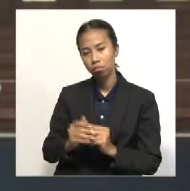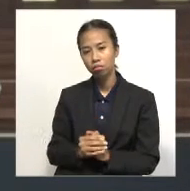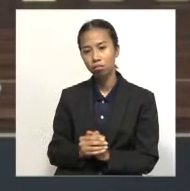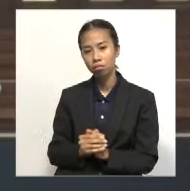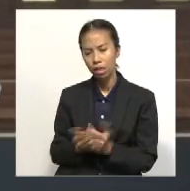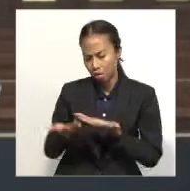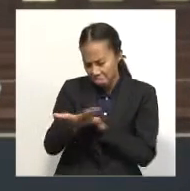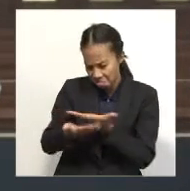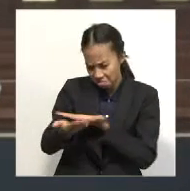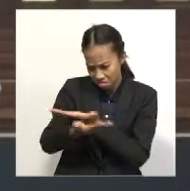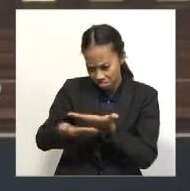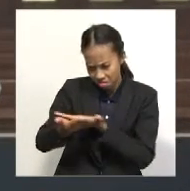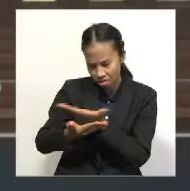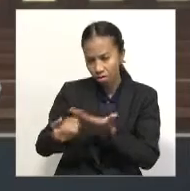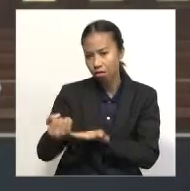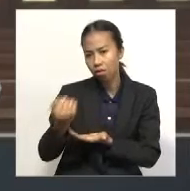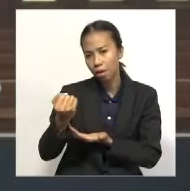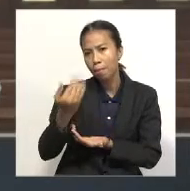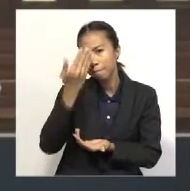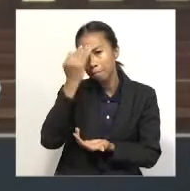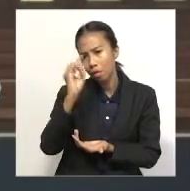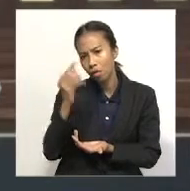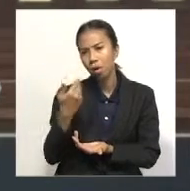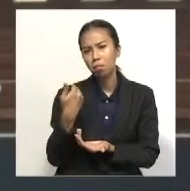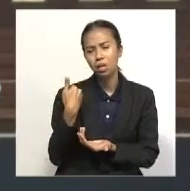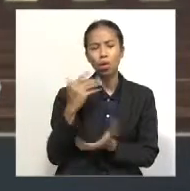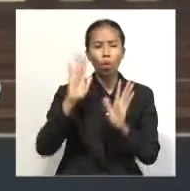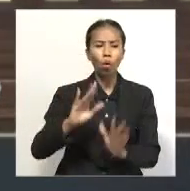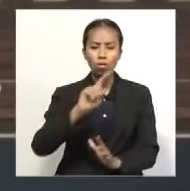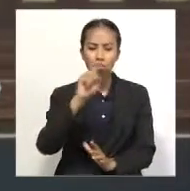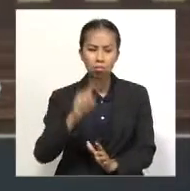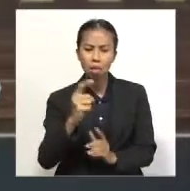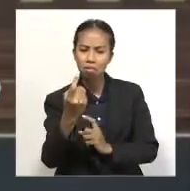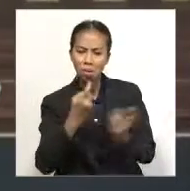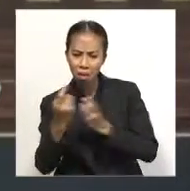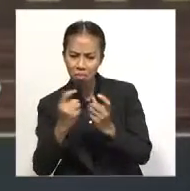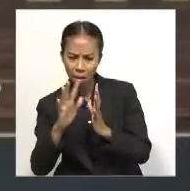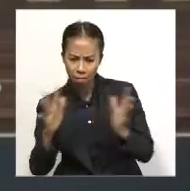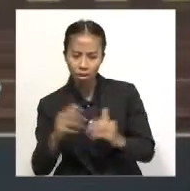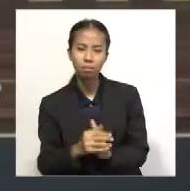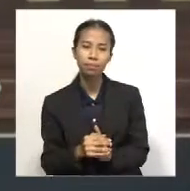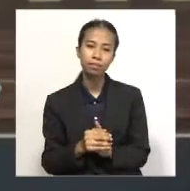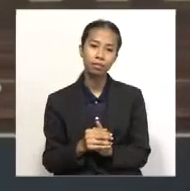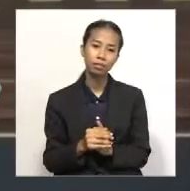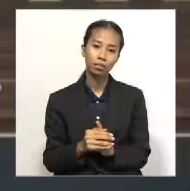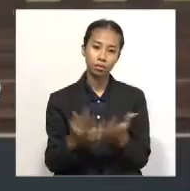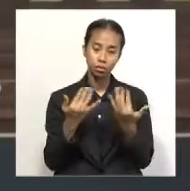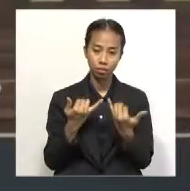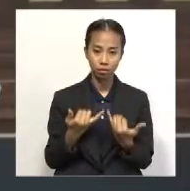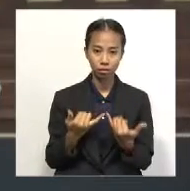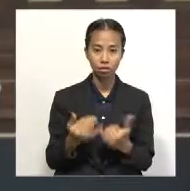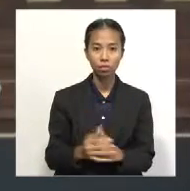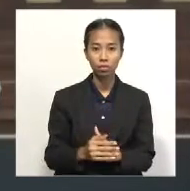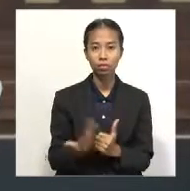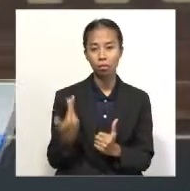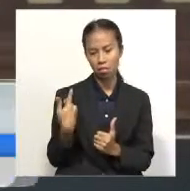ให้การคุ้มนะครับเพราะว่าเราจะตอบถามมากมายหลายอย่างเกิดมีความร้อนใจและในวันนี้ในจุดที่มีอากาศ